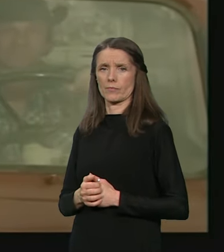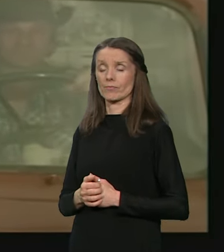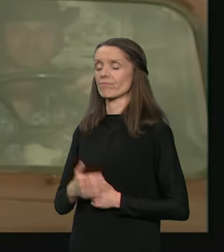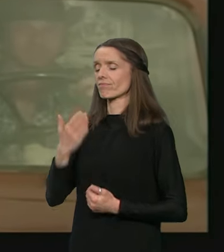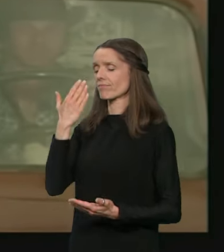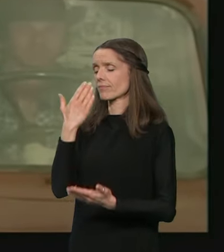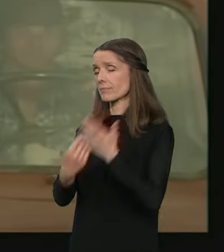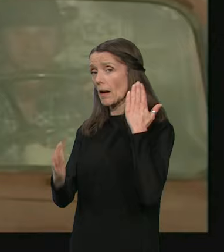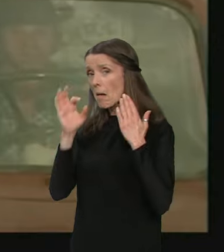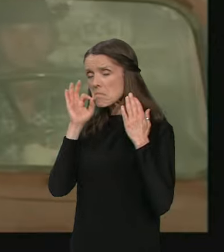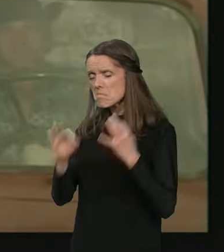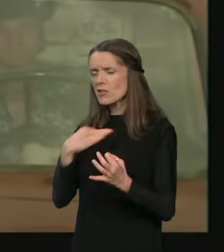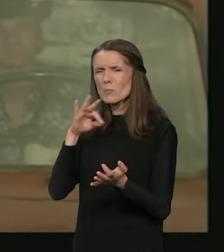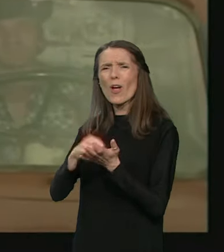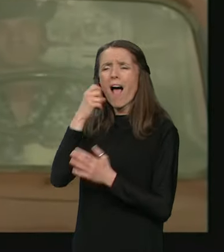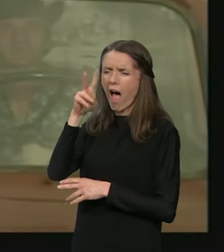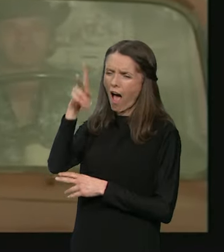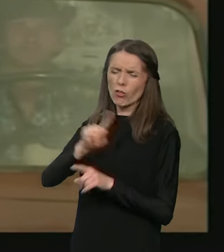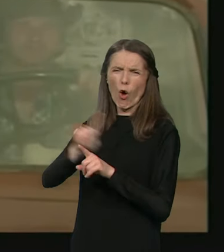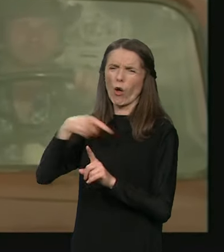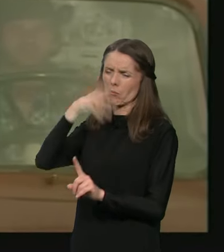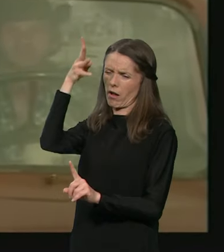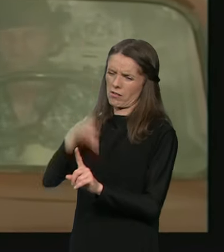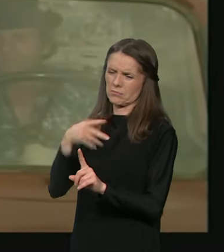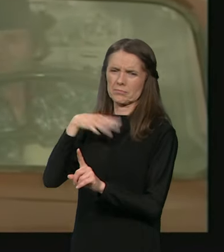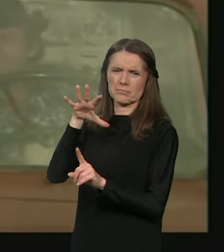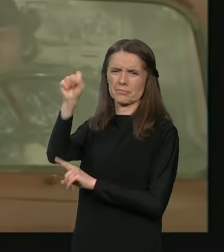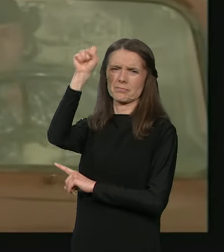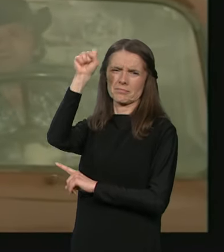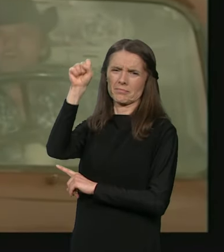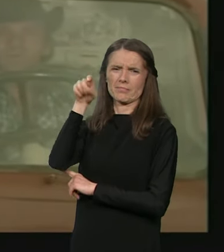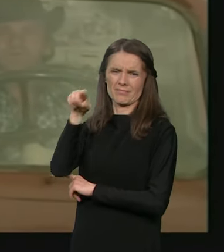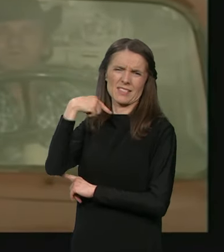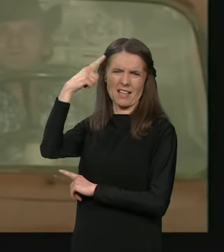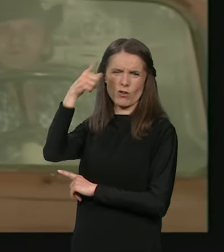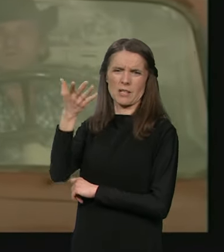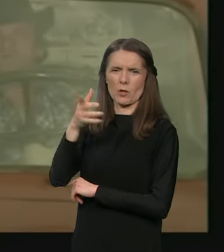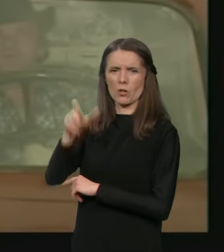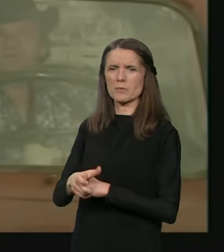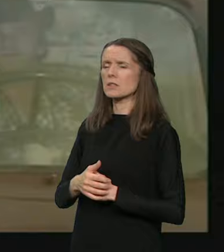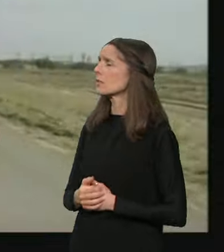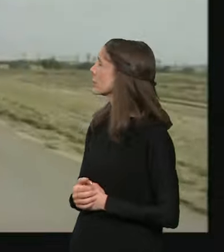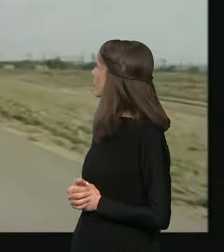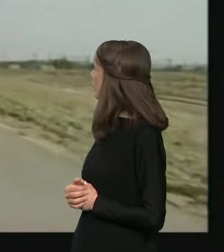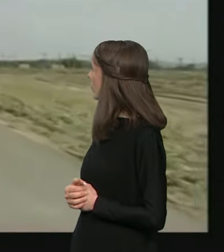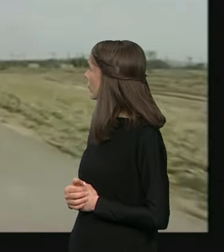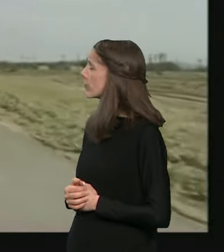Upravo sam to teo da kažem. Poznam ljude čim ih vidim. Radio Bujakovac. Dajemo kratak pregled vesti.